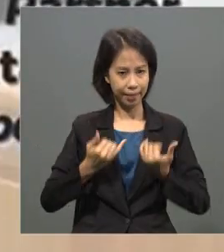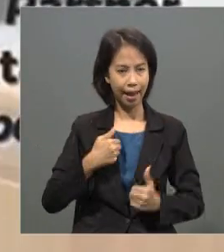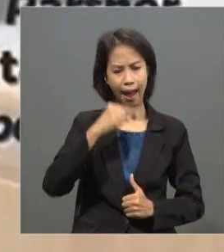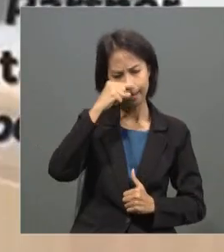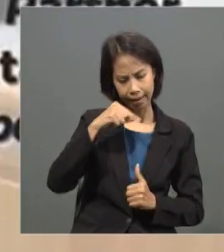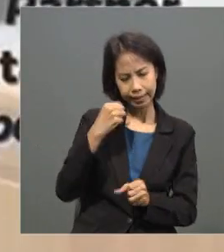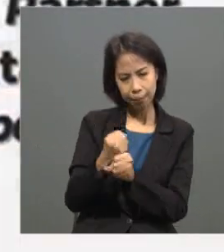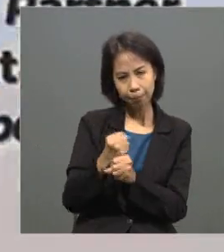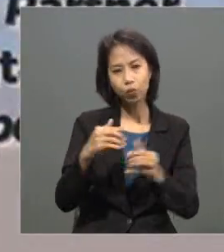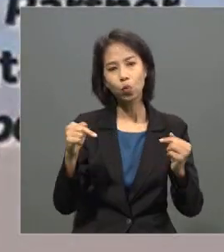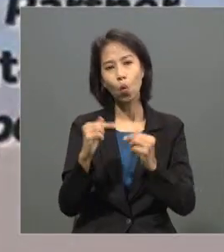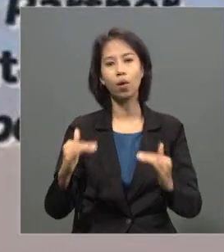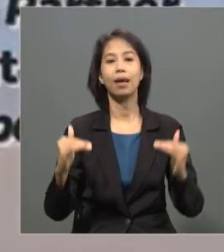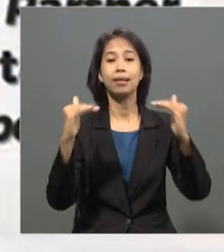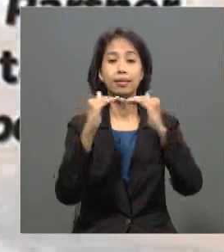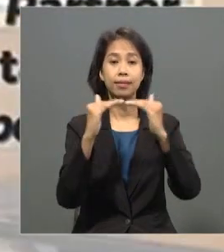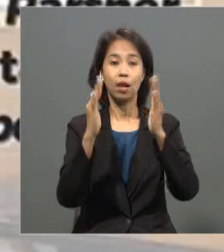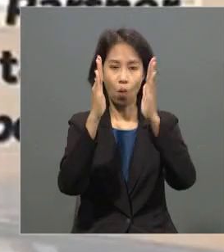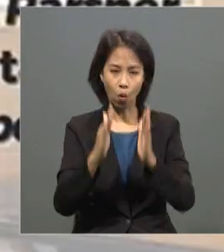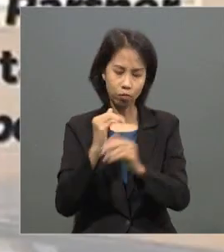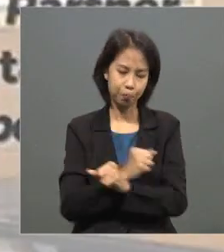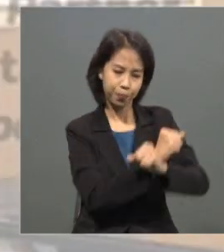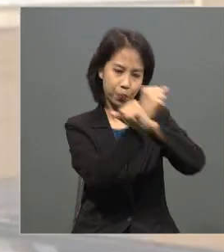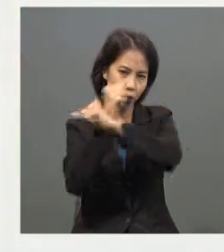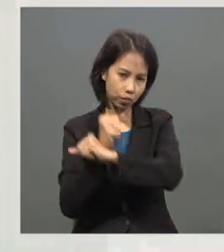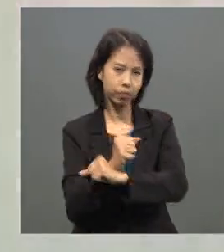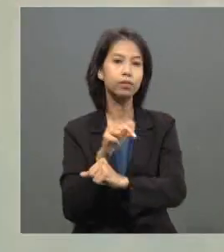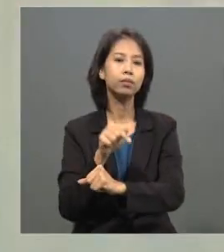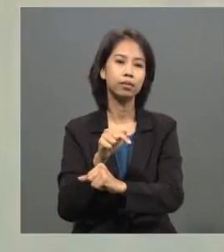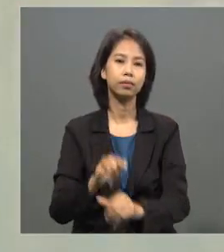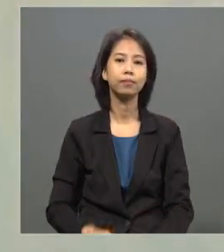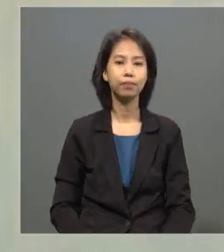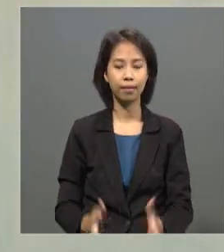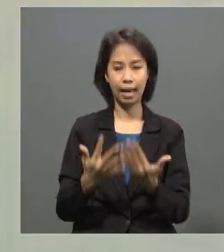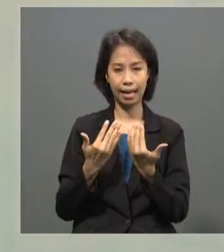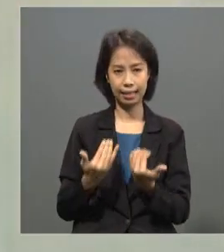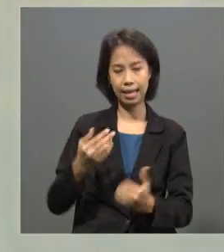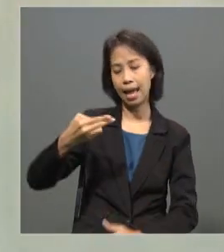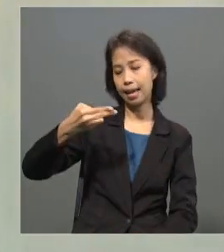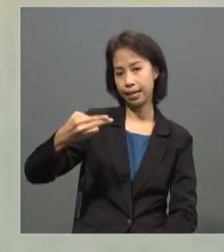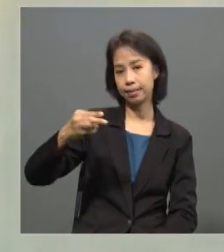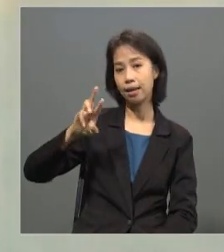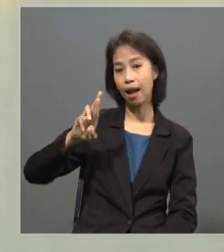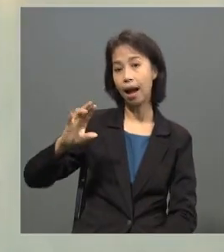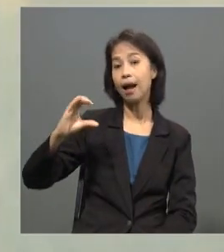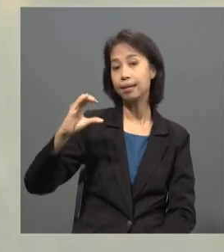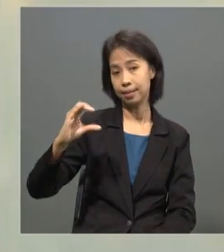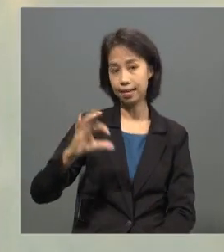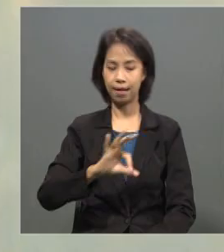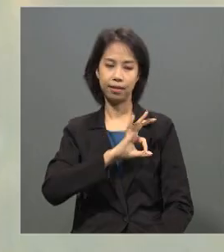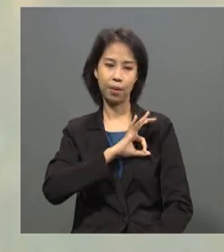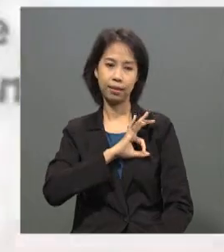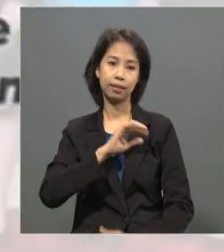เคลื่อนการปกป้องสิทธิมนุษยชนในระดับสากลต่อไปทางนี้ครับ hrcนั้นมีสมาชิก 47